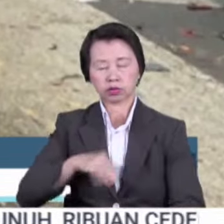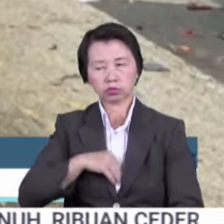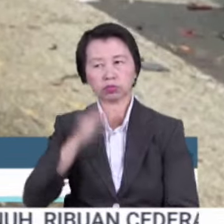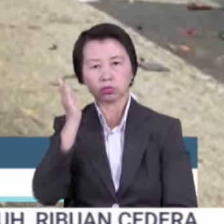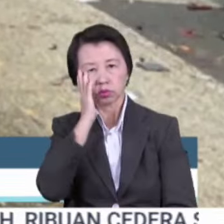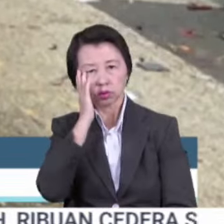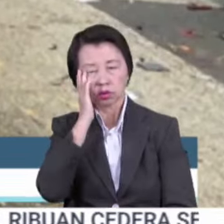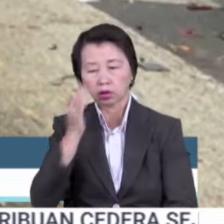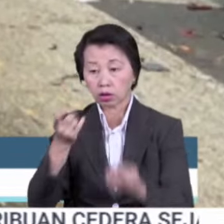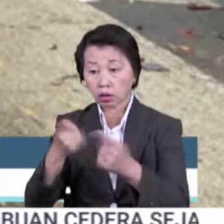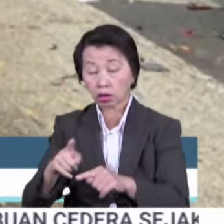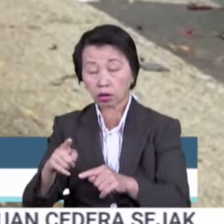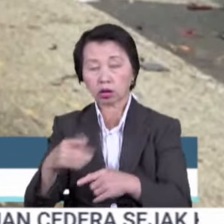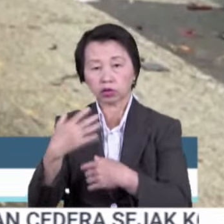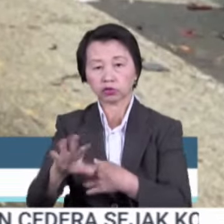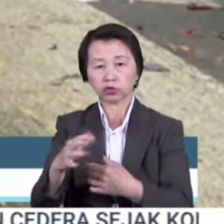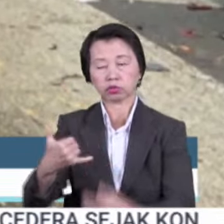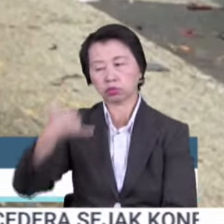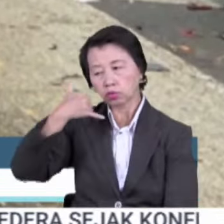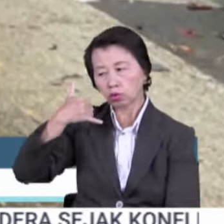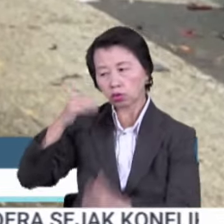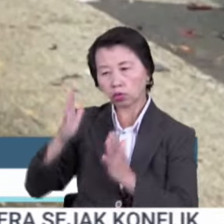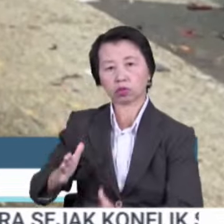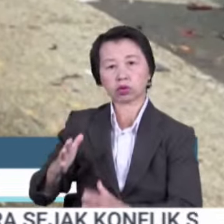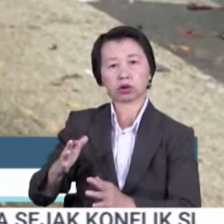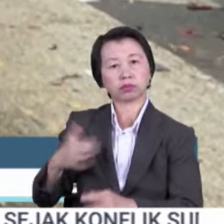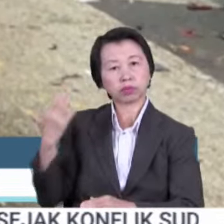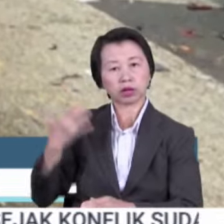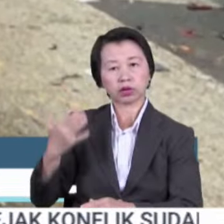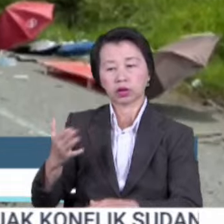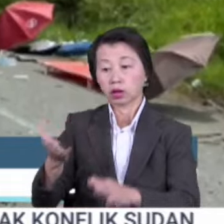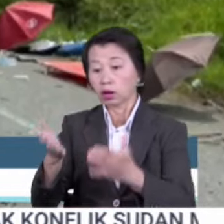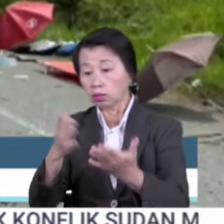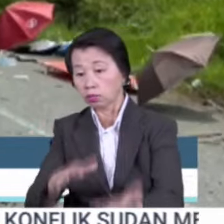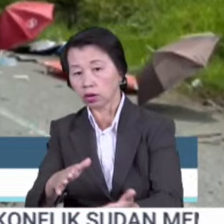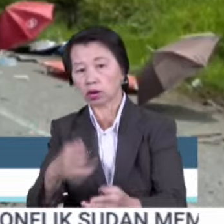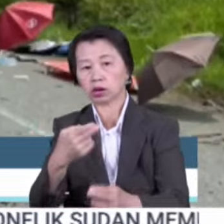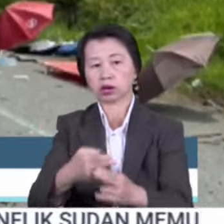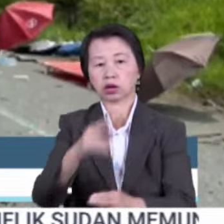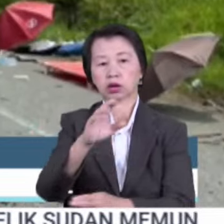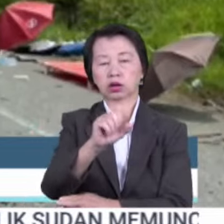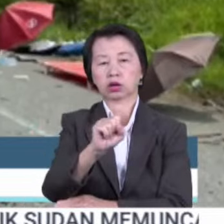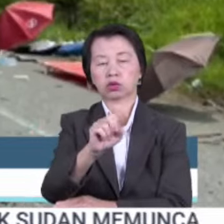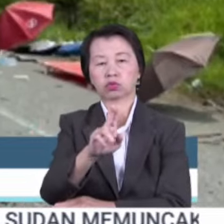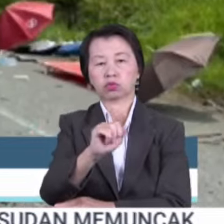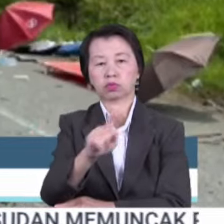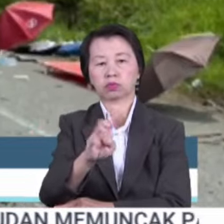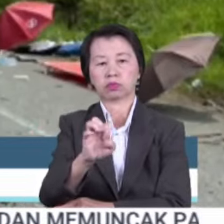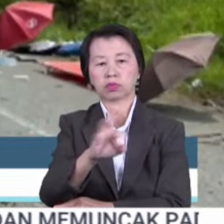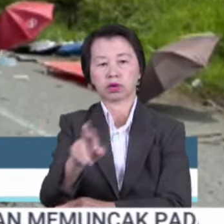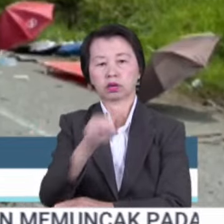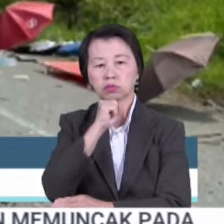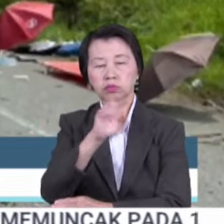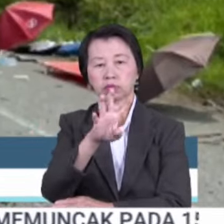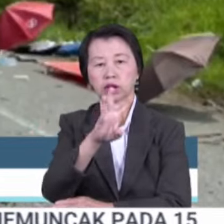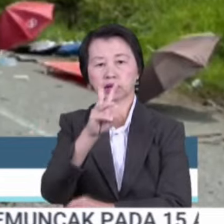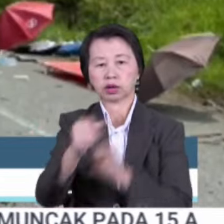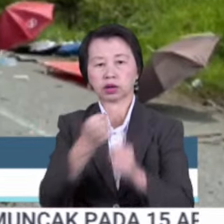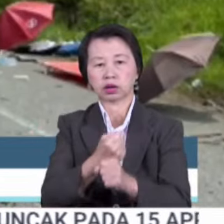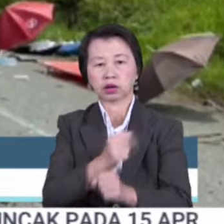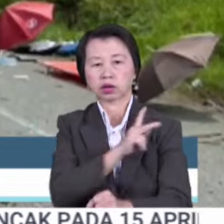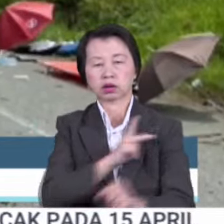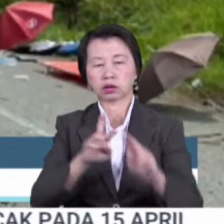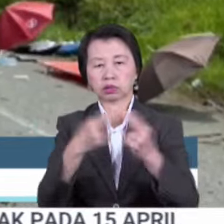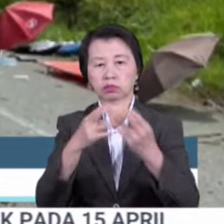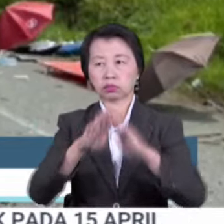mengenai kejadian itu selepas dihubungi orang awam bangsa maut Allah Ilham Muhammad zubairi Abdullah 46 tahun adalah ketua